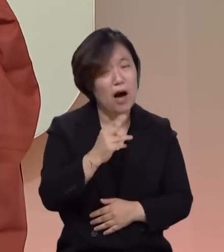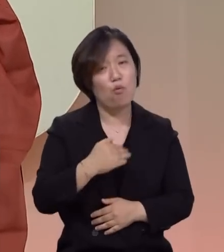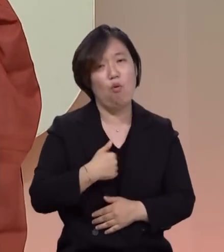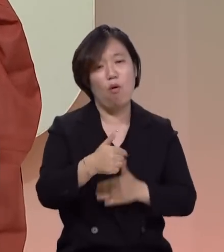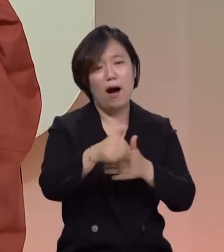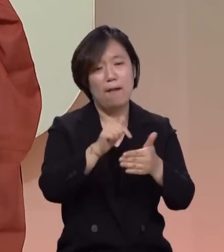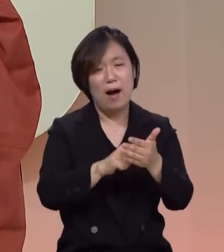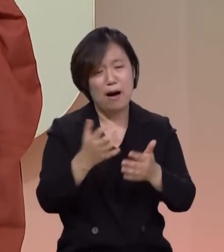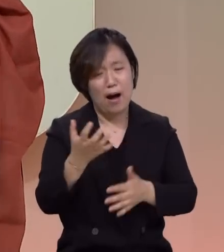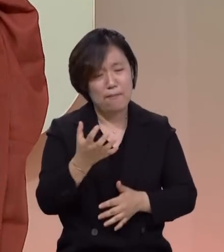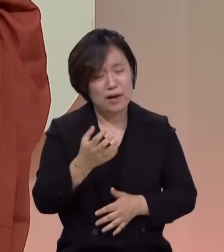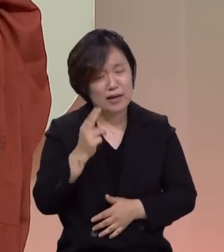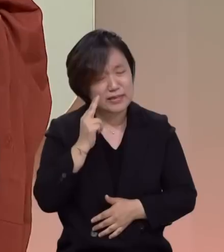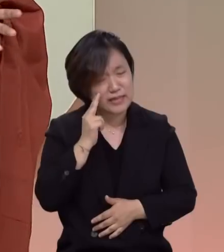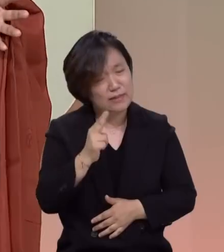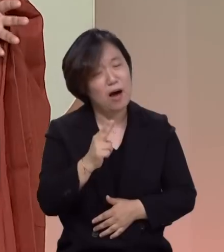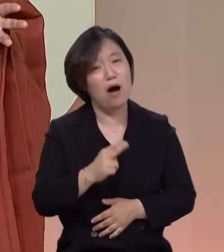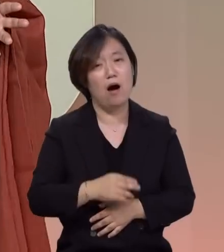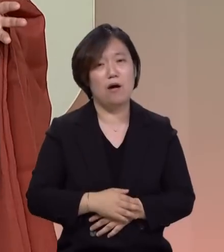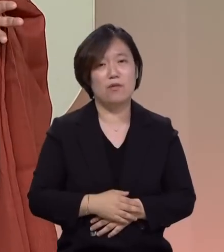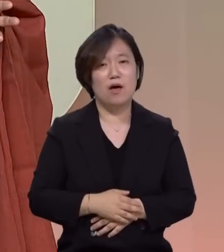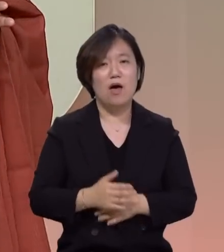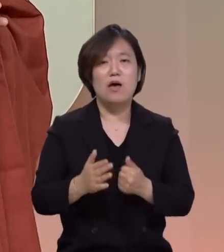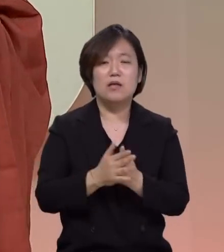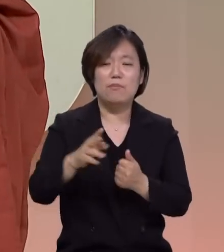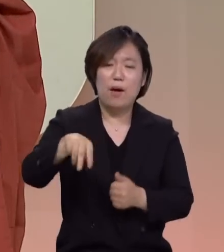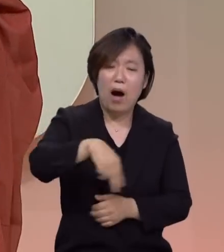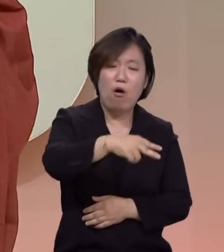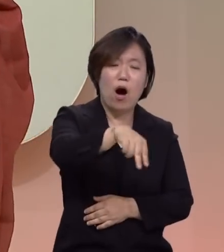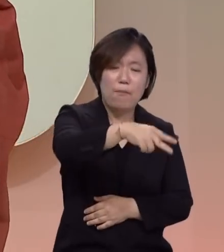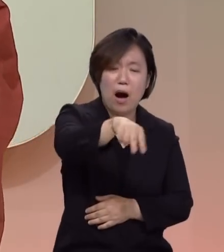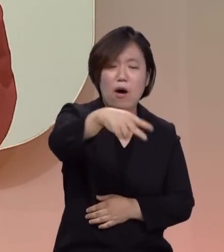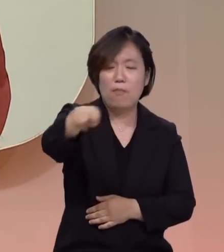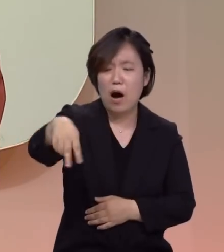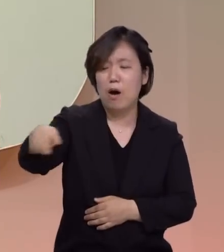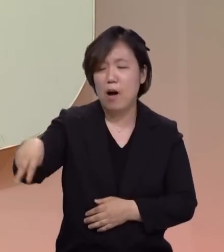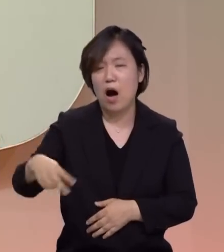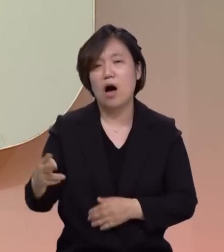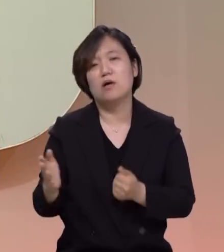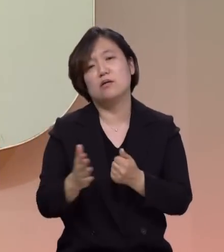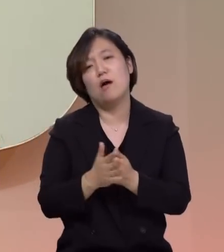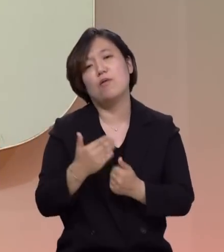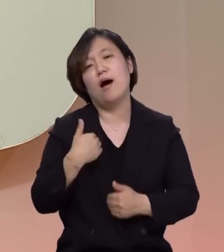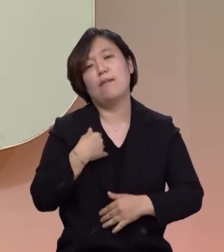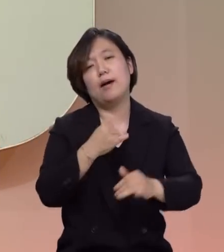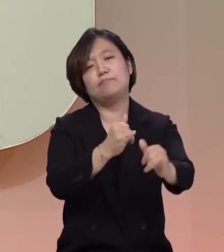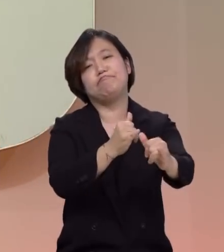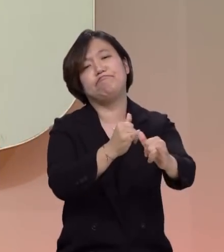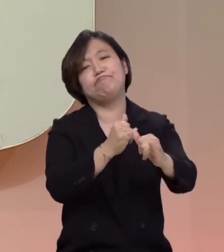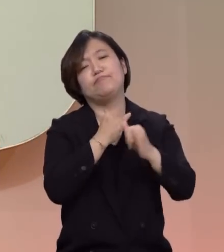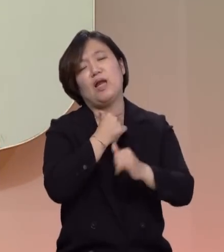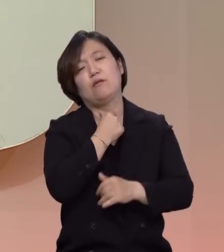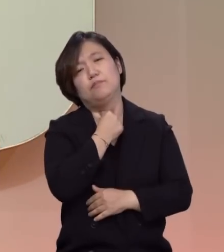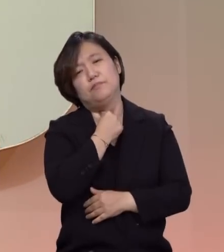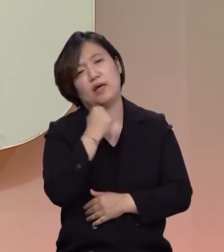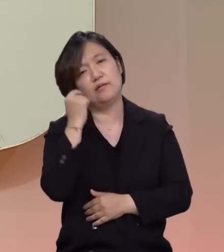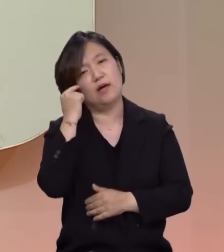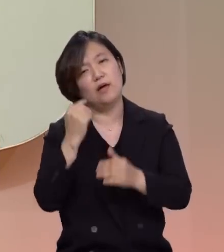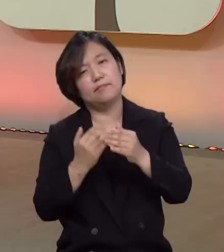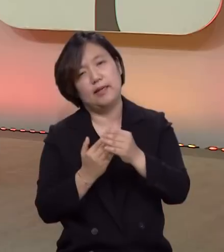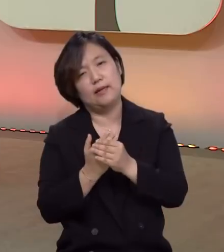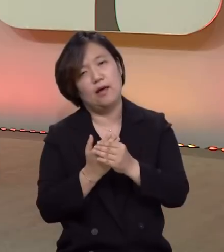고통스러워서 방황하고 방황하다가 이제 자살까지 시도하셨대요 자살까지